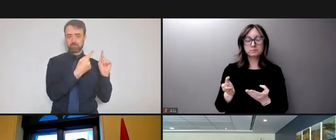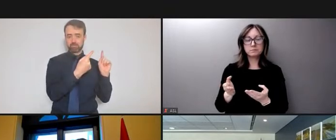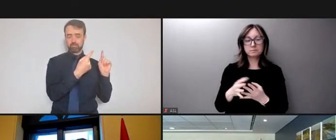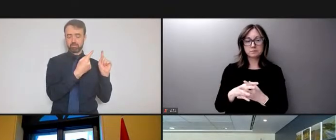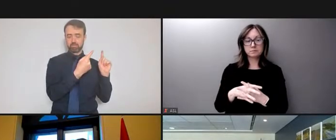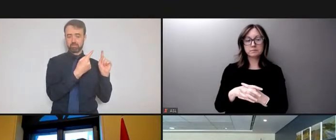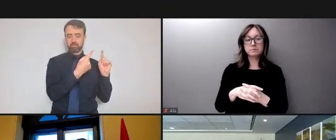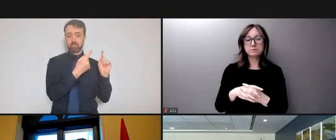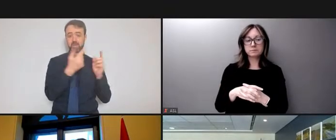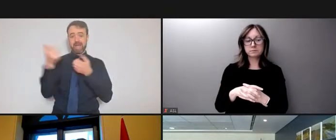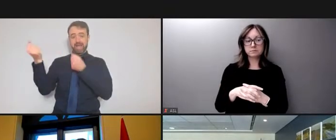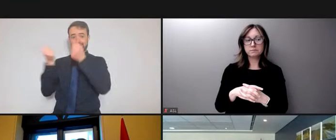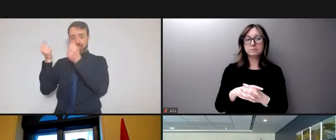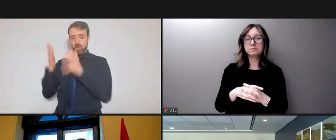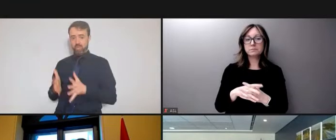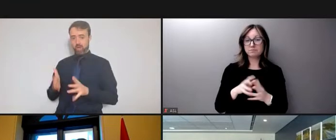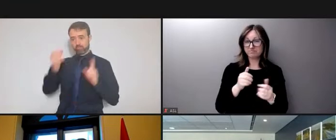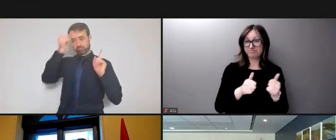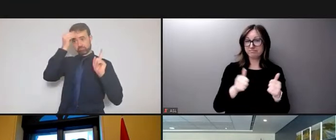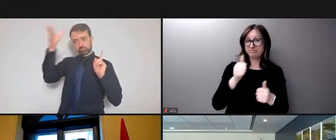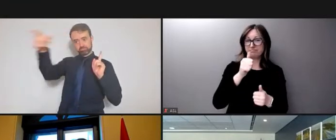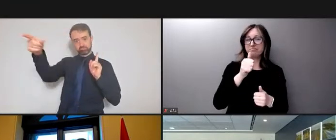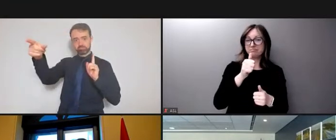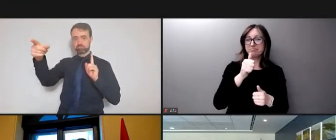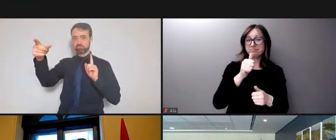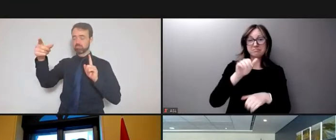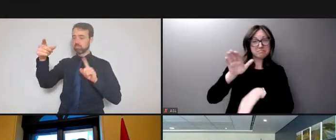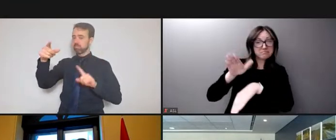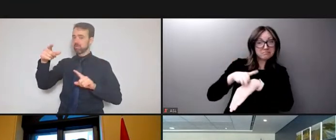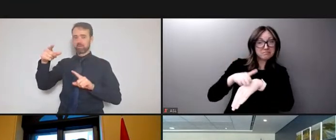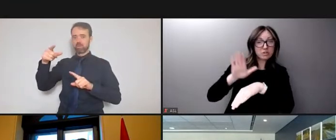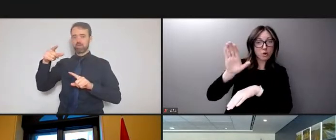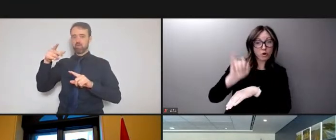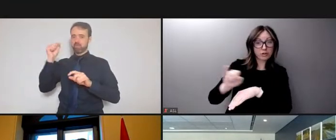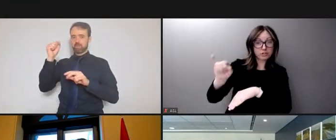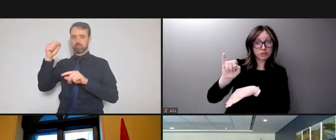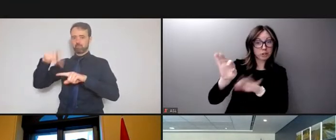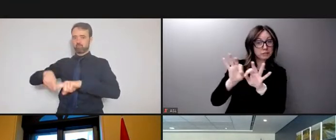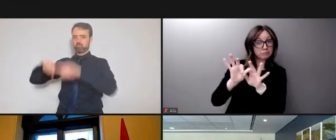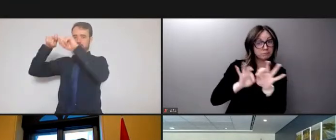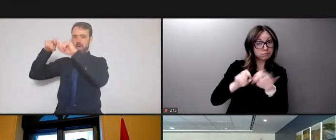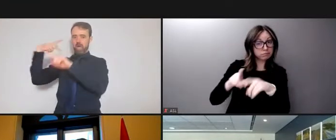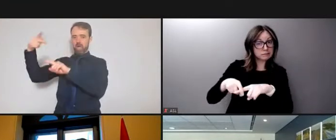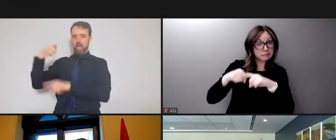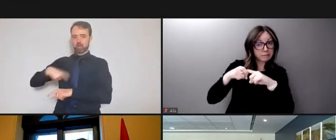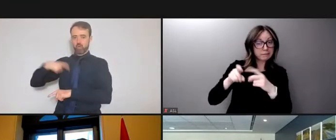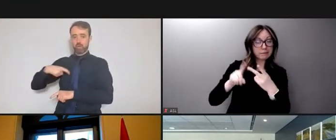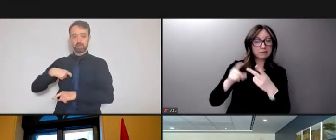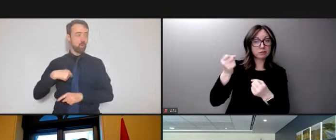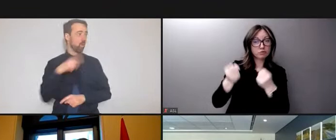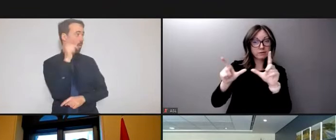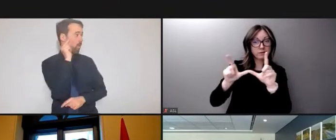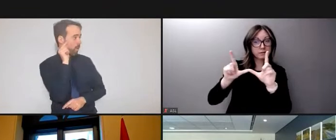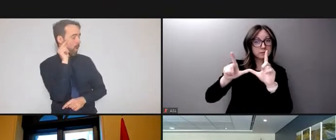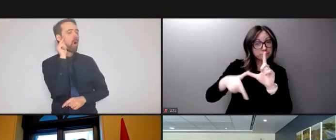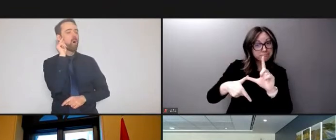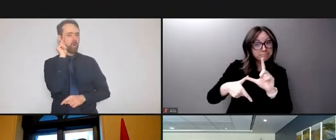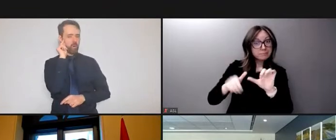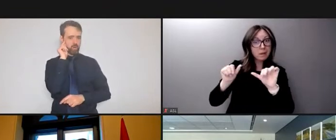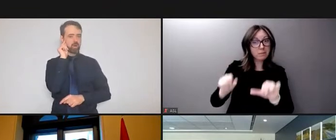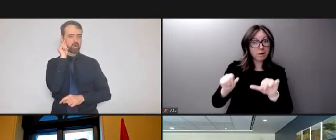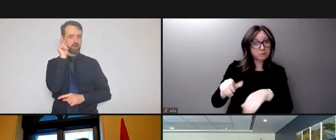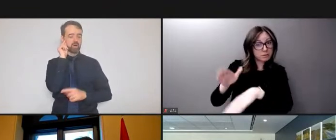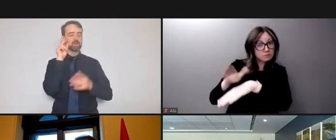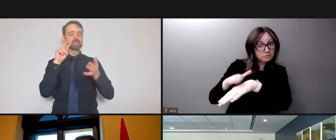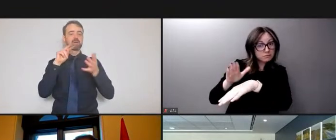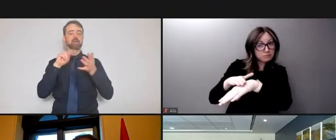suspendue. Alors, les mesures fonctionnent. Ils ont un effet. Concernant les